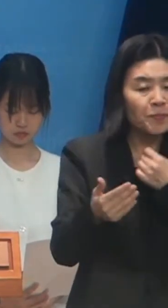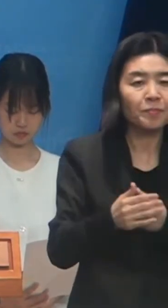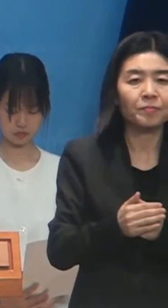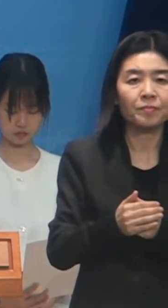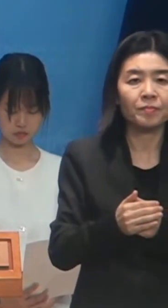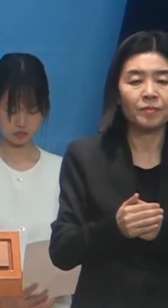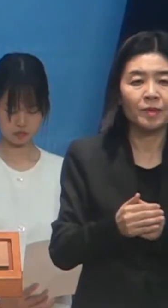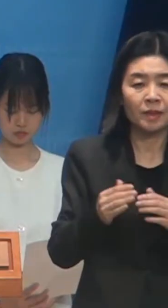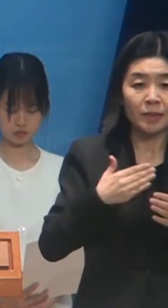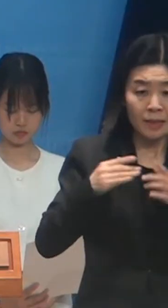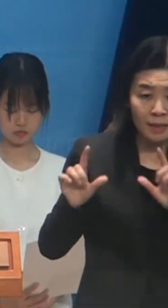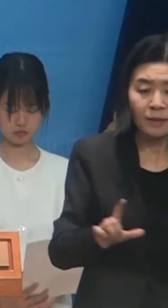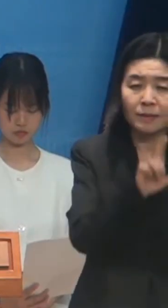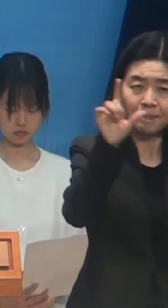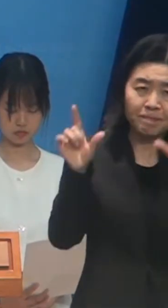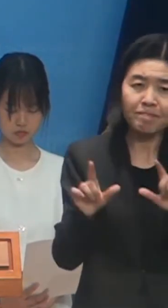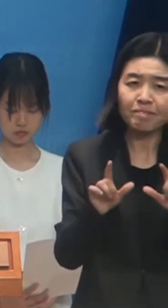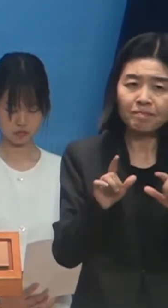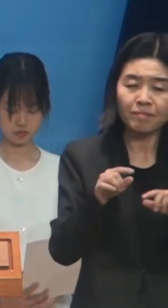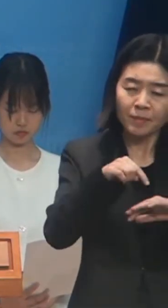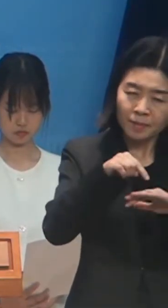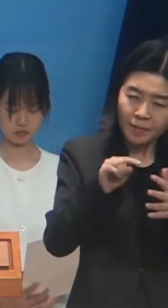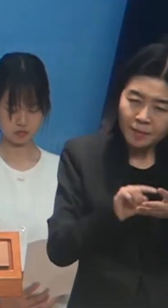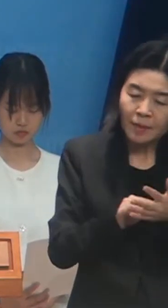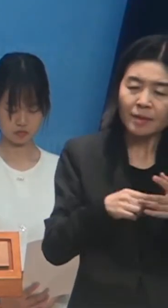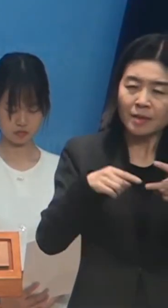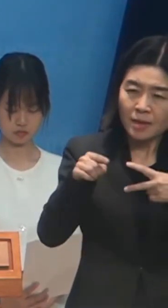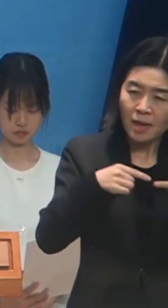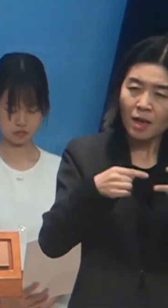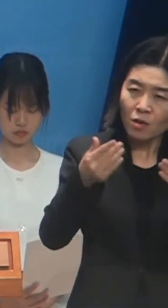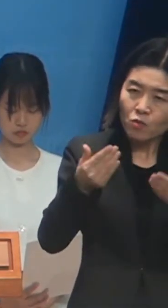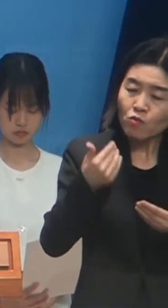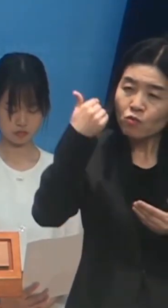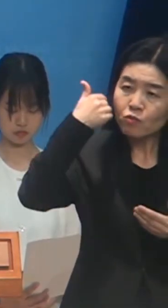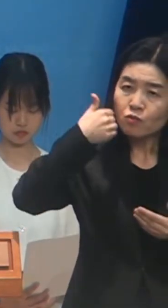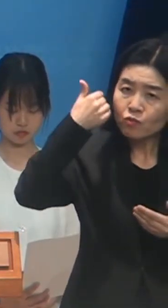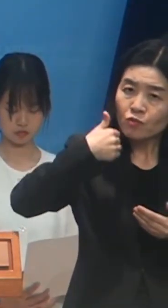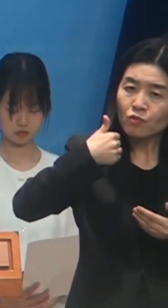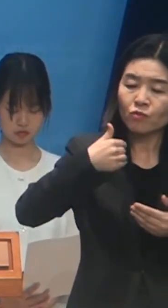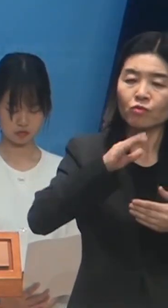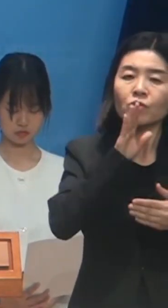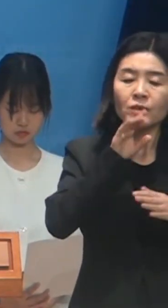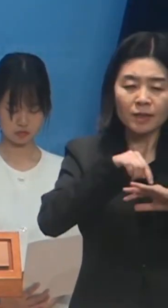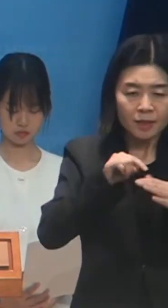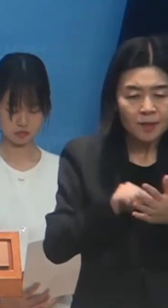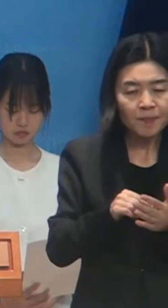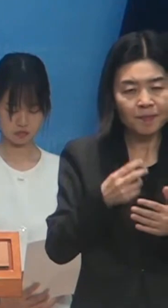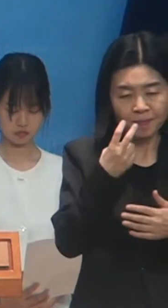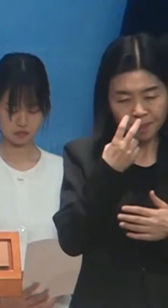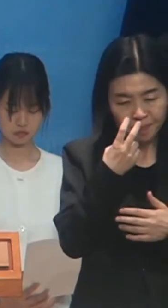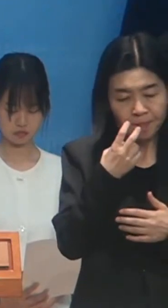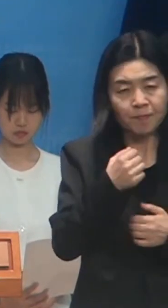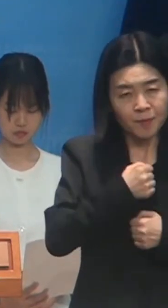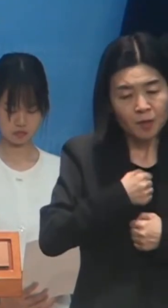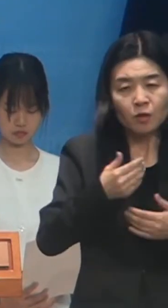우리의 삶을 진심으로 이해하며 누가 그 진심을 지킬 줄 아는